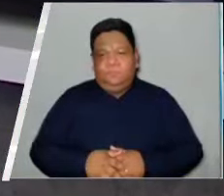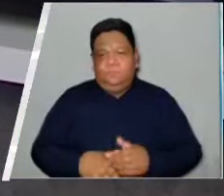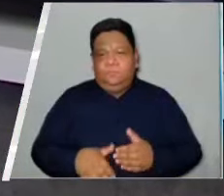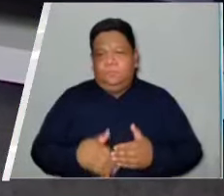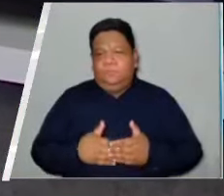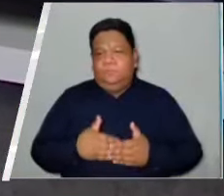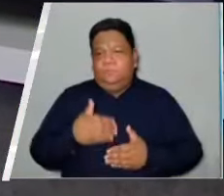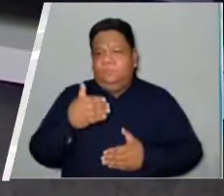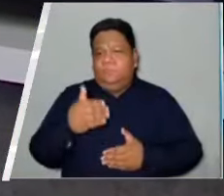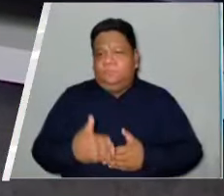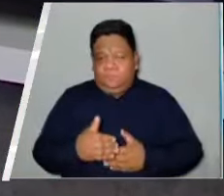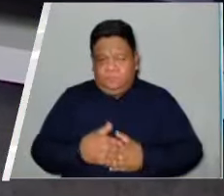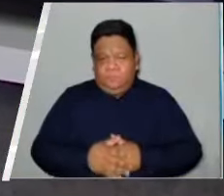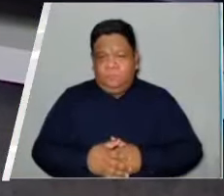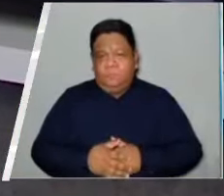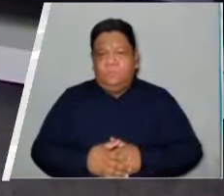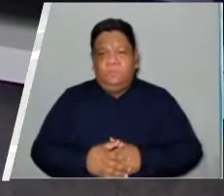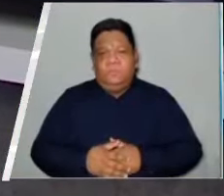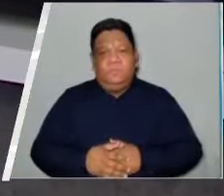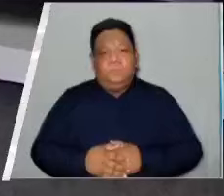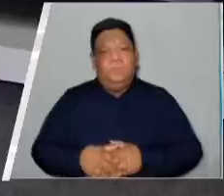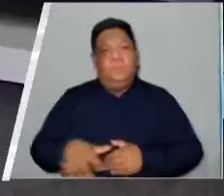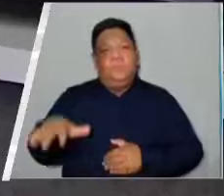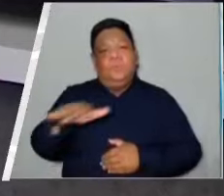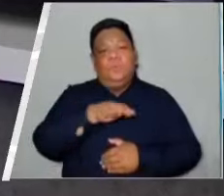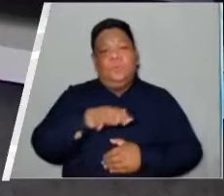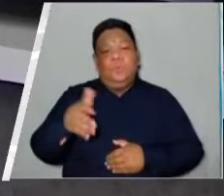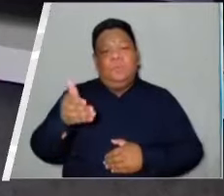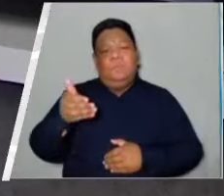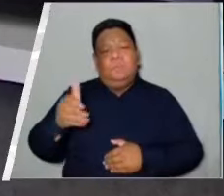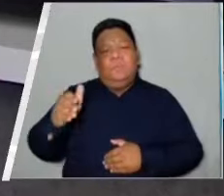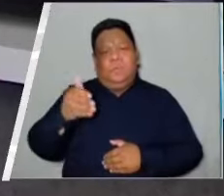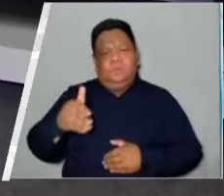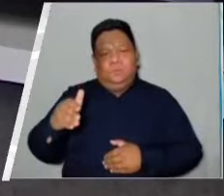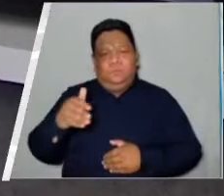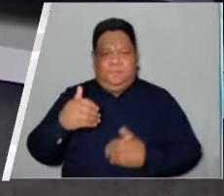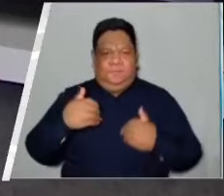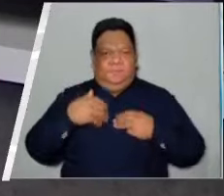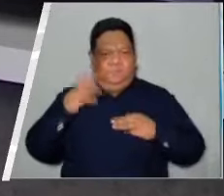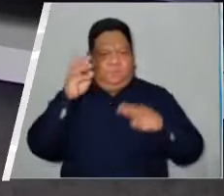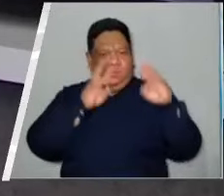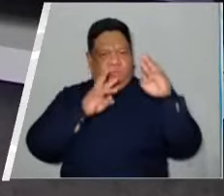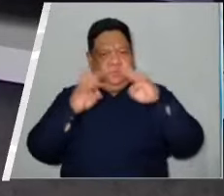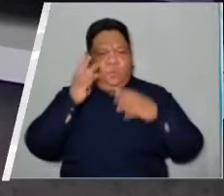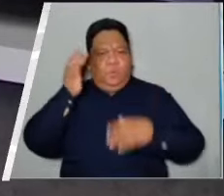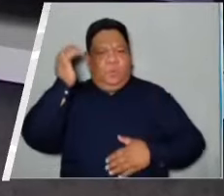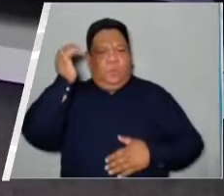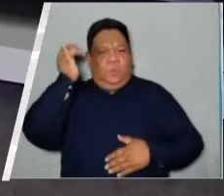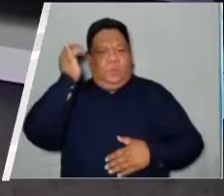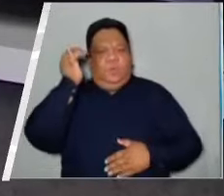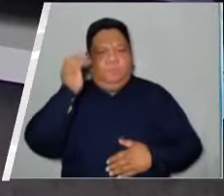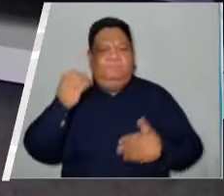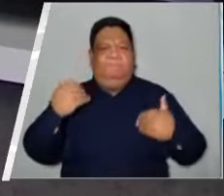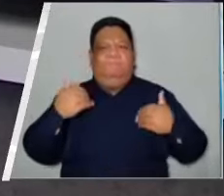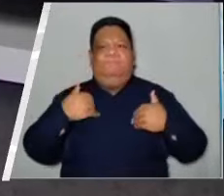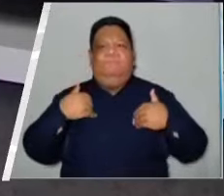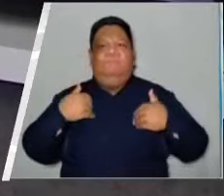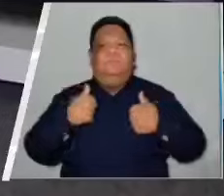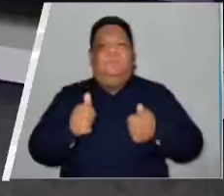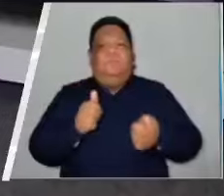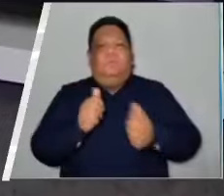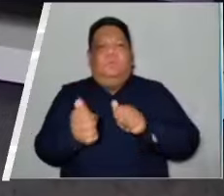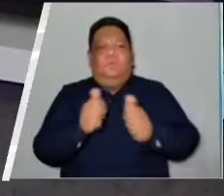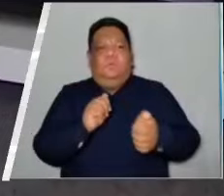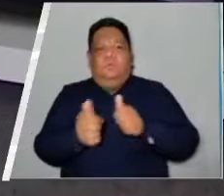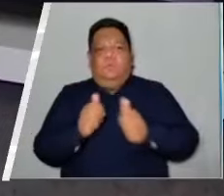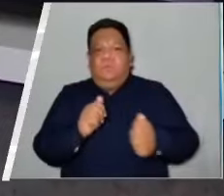Ikinabahala ng ilang taga-Pasig ang iligal na karerang nahulikam sa Marcos Highway. Ayon sa tanod ng barangay, nakikita nila ang drag racing pero